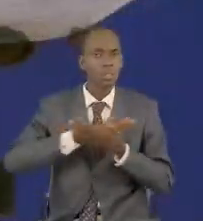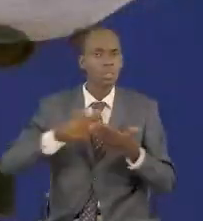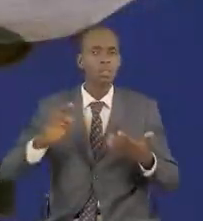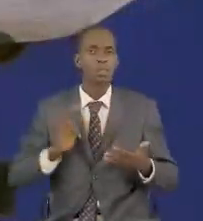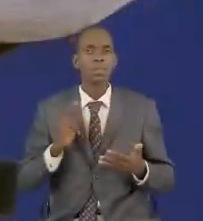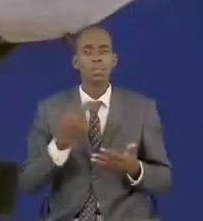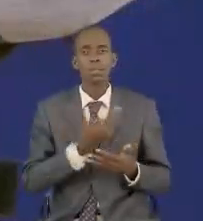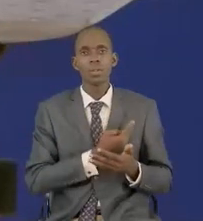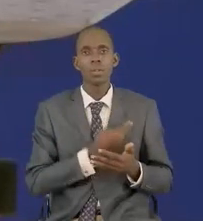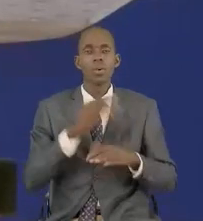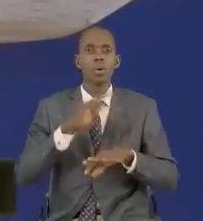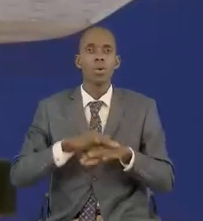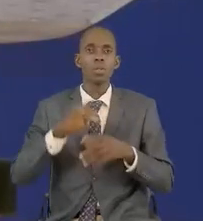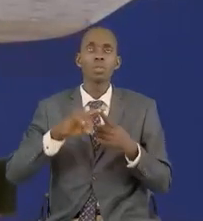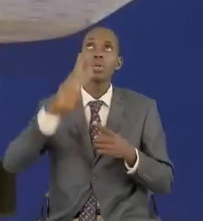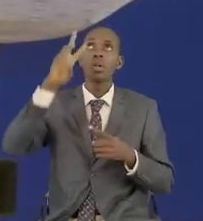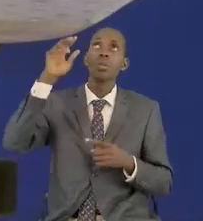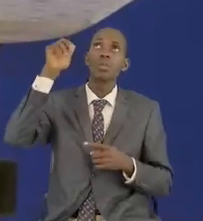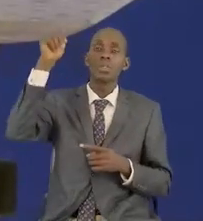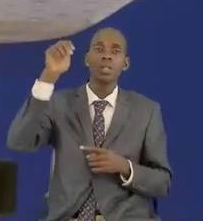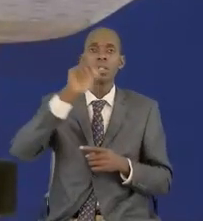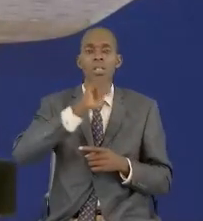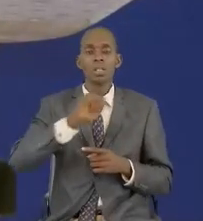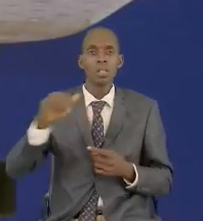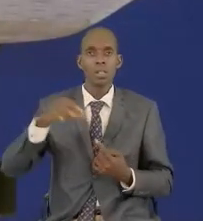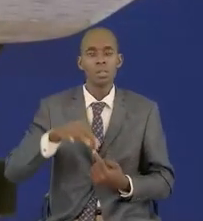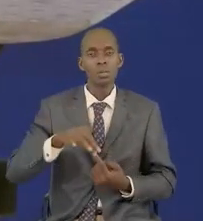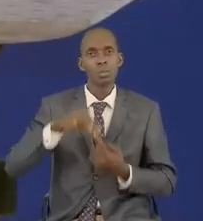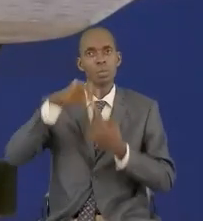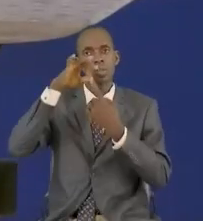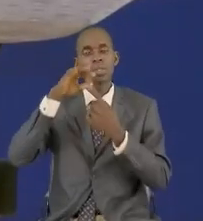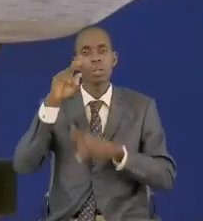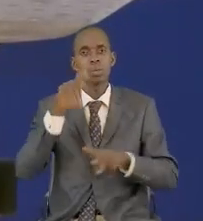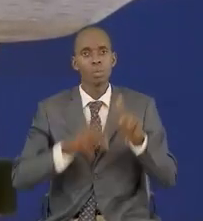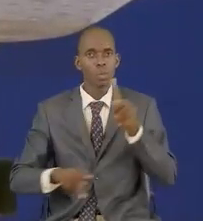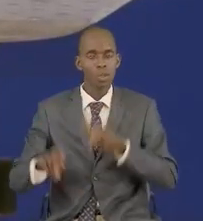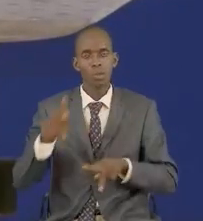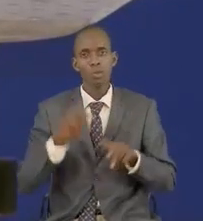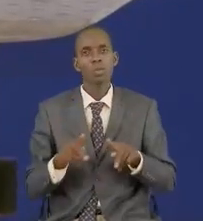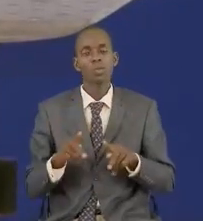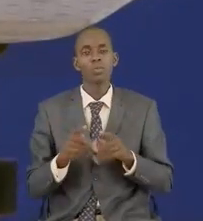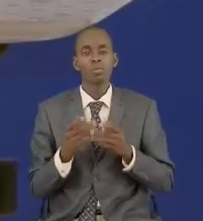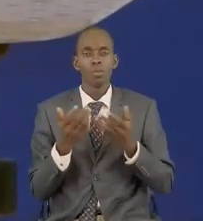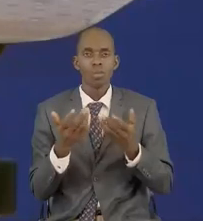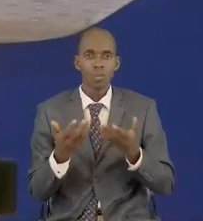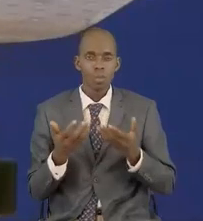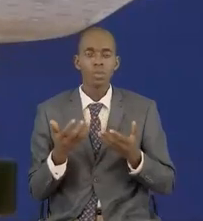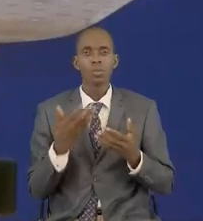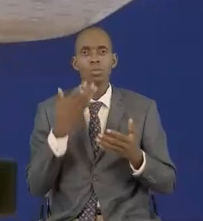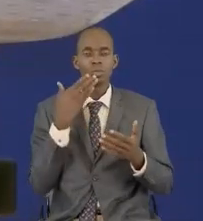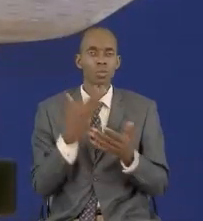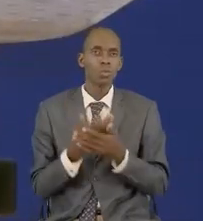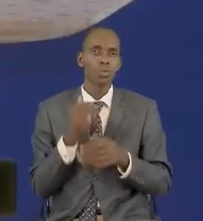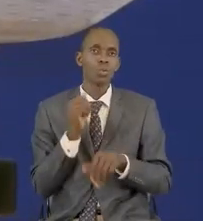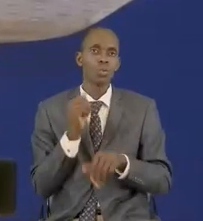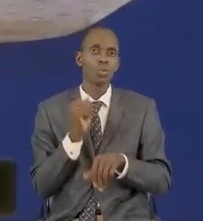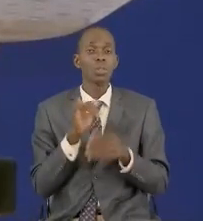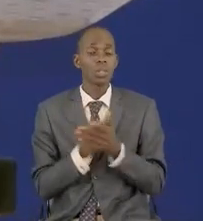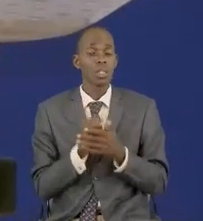appartient purifiée par lui et pour les bonnes œuvres ce salut là est disponible